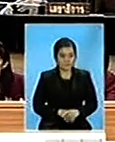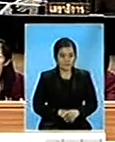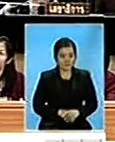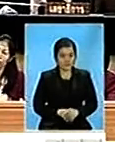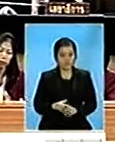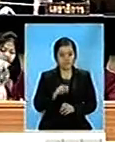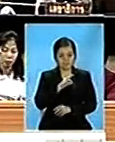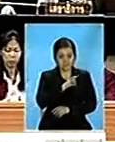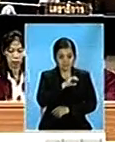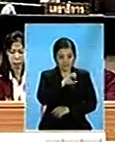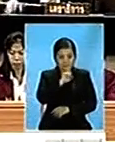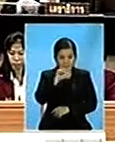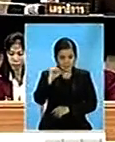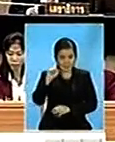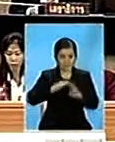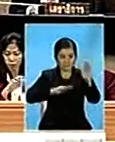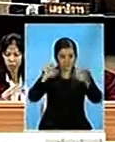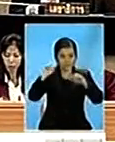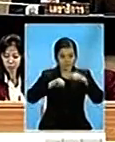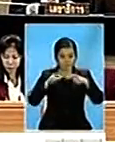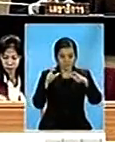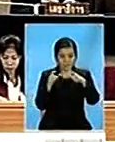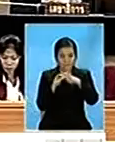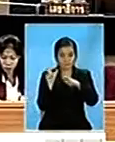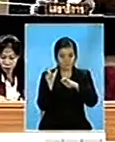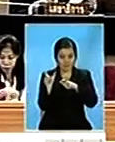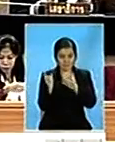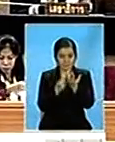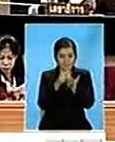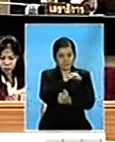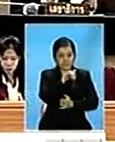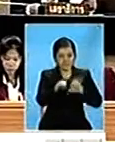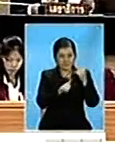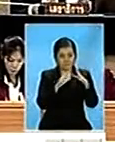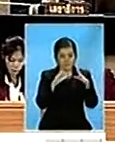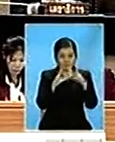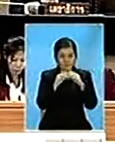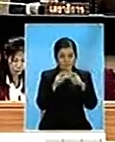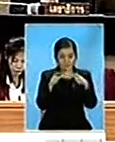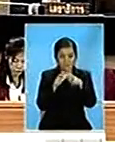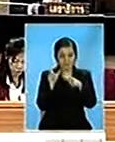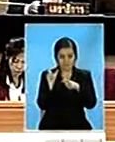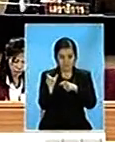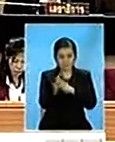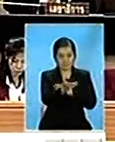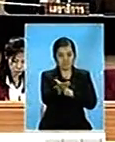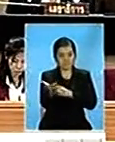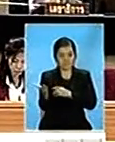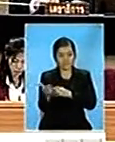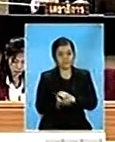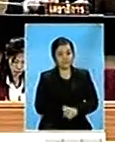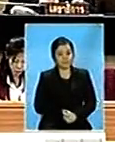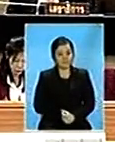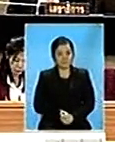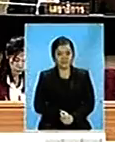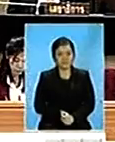ท่านสมาชิกครับก่อนลงมติผมขอตรวจสอบองค์ประชุมนะครับโปรดใช้สิทธิ์แสดงตนได้เลยครับใ